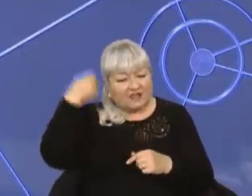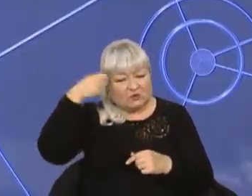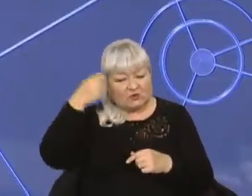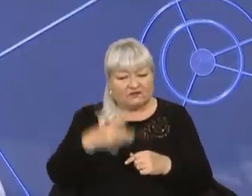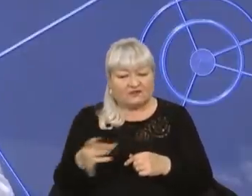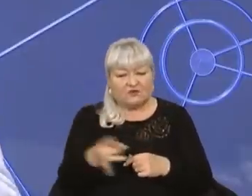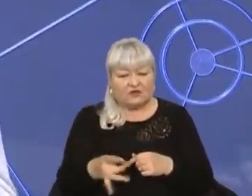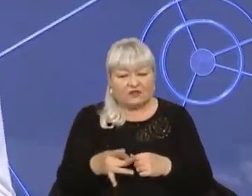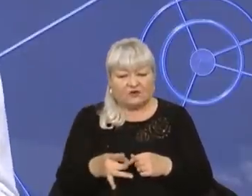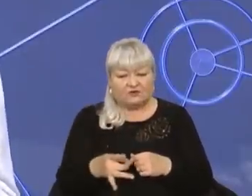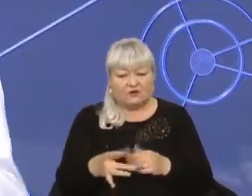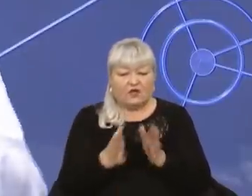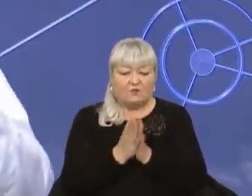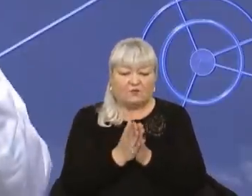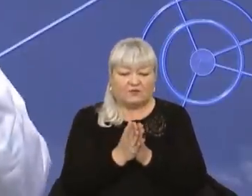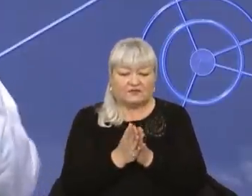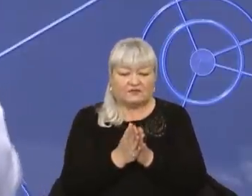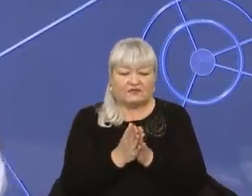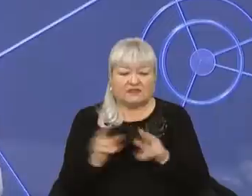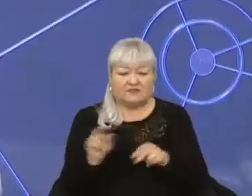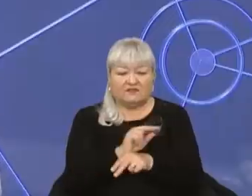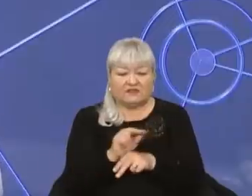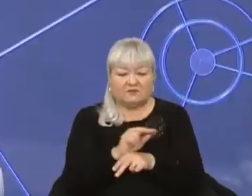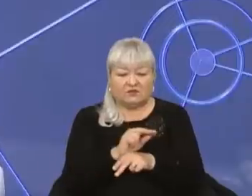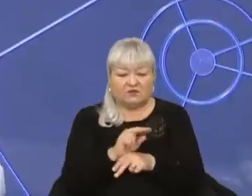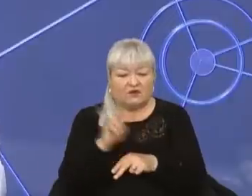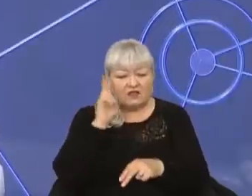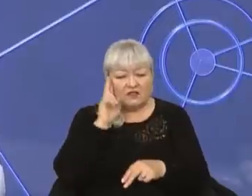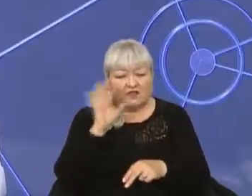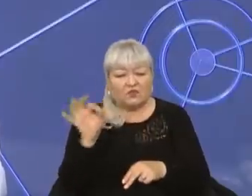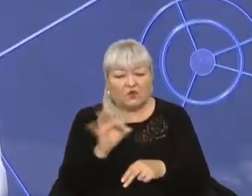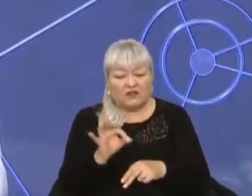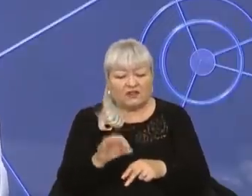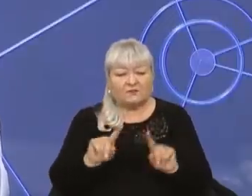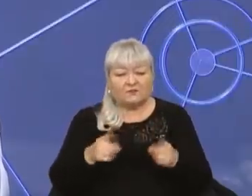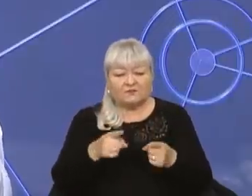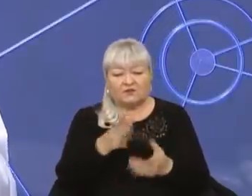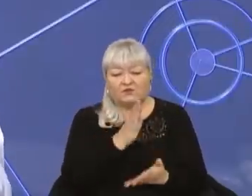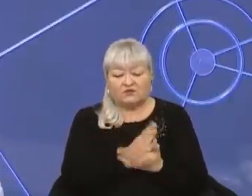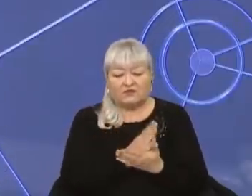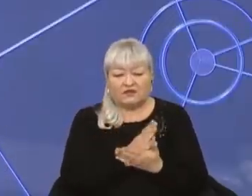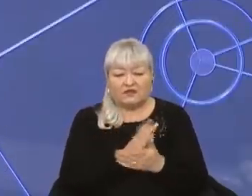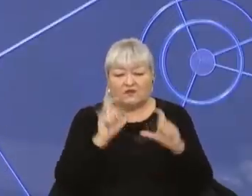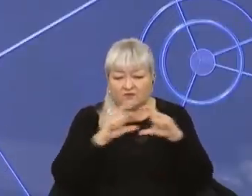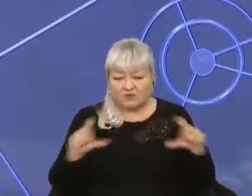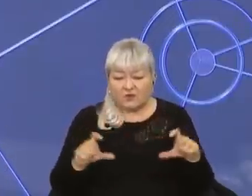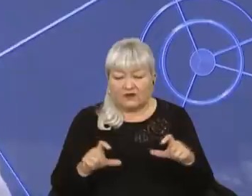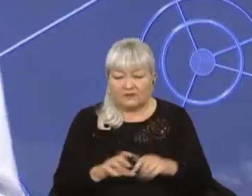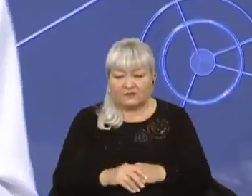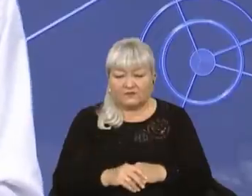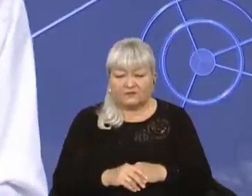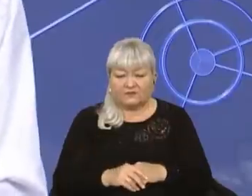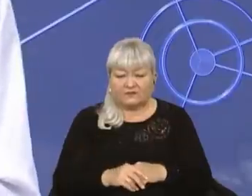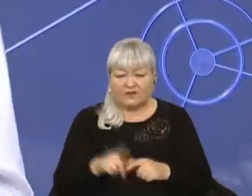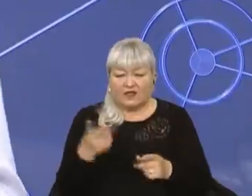району попросили банально відремонтувати туалет, тому що він є в школі, а